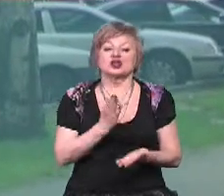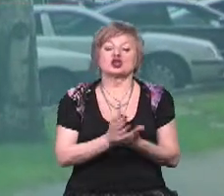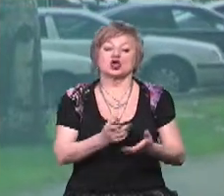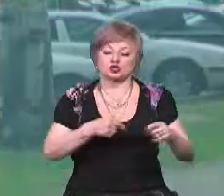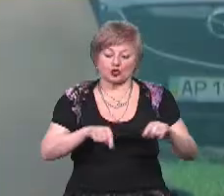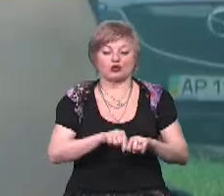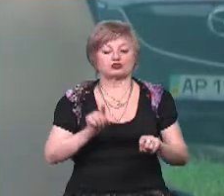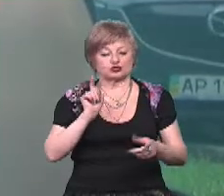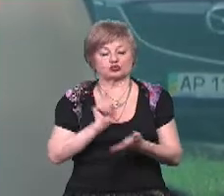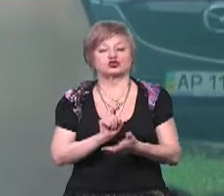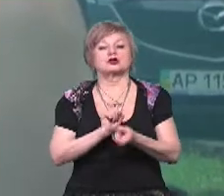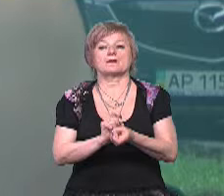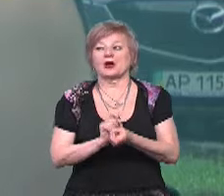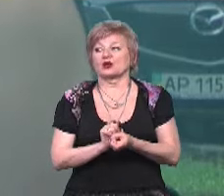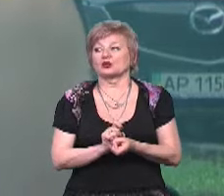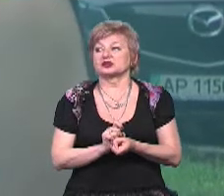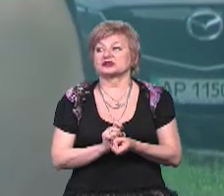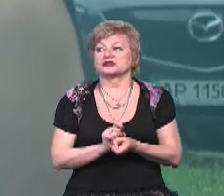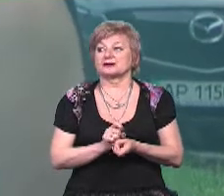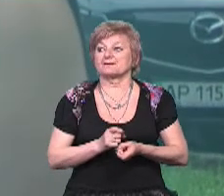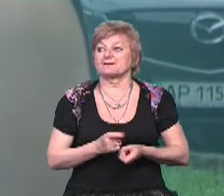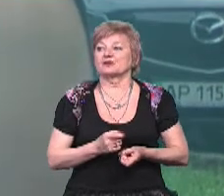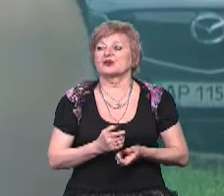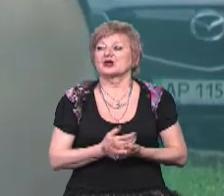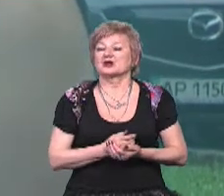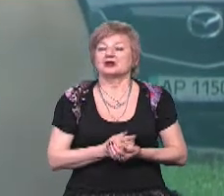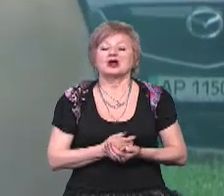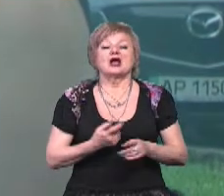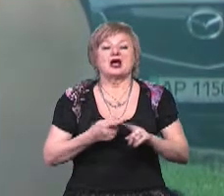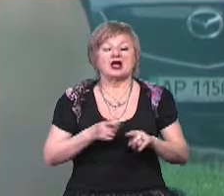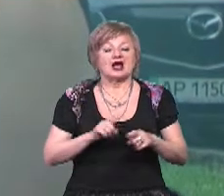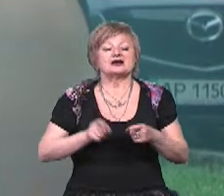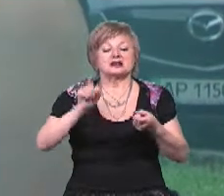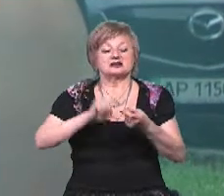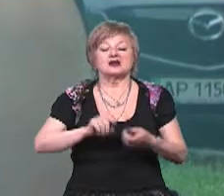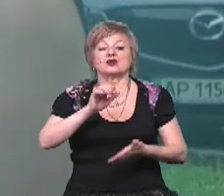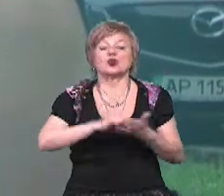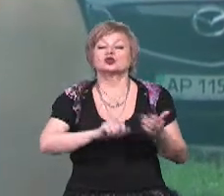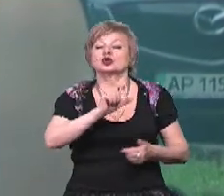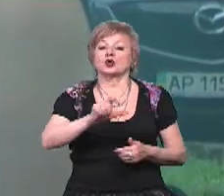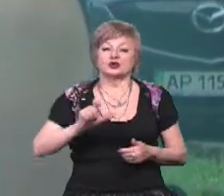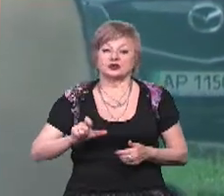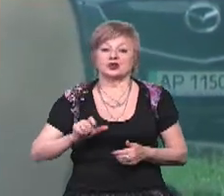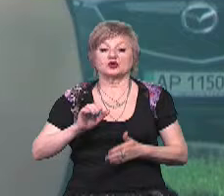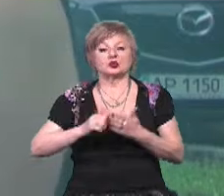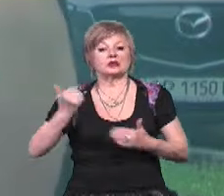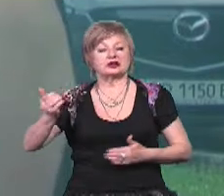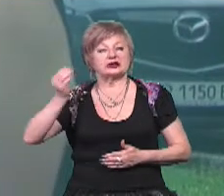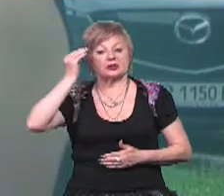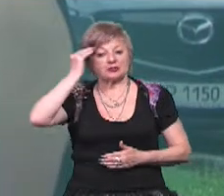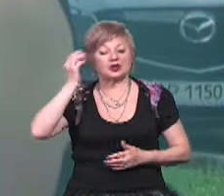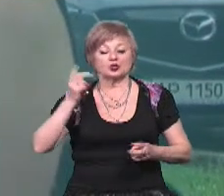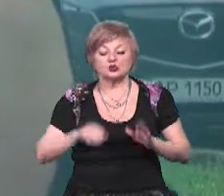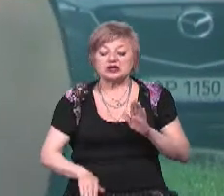цим боротися. Це залежить від людей, від їх мнення, від їх... Це залежить від людей, від їхньої думки. Це треба з